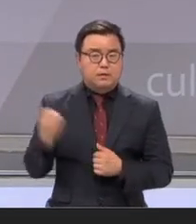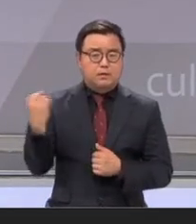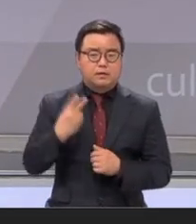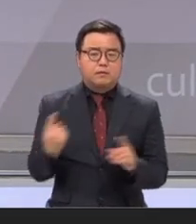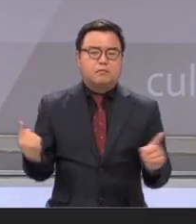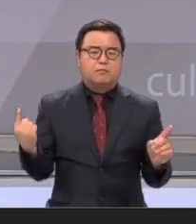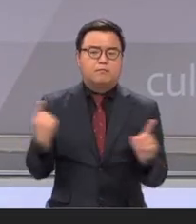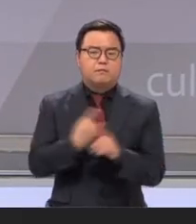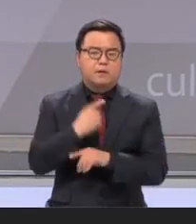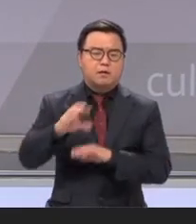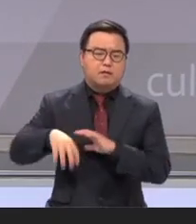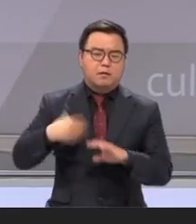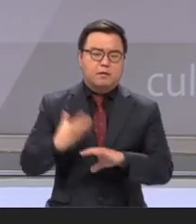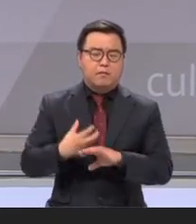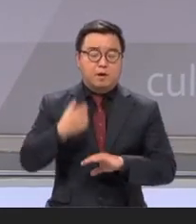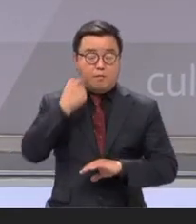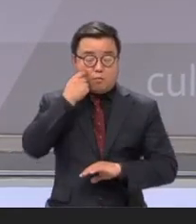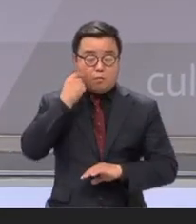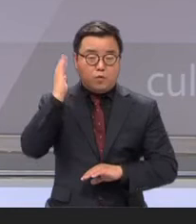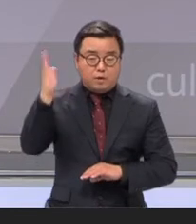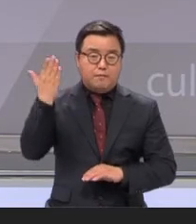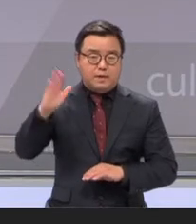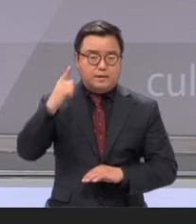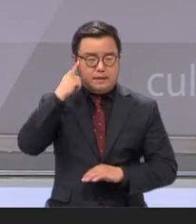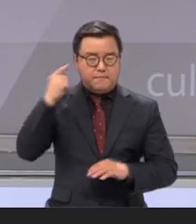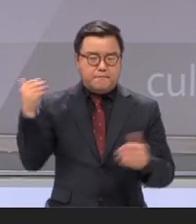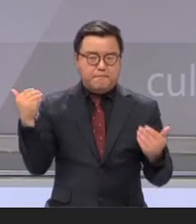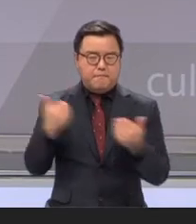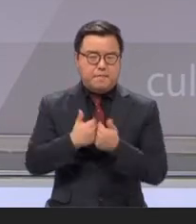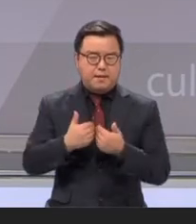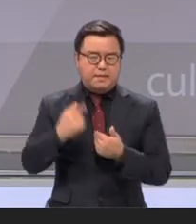방법이 없다는데도 찬반 논란이 더 거세지는 걸 보면